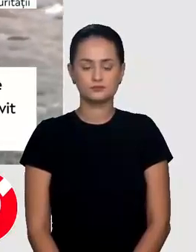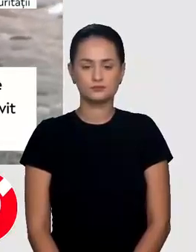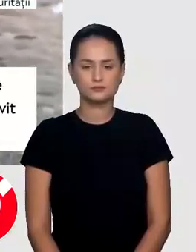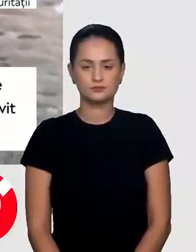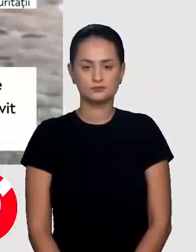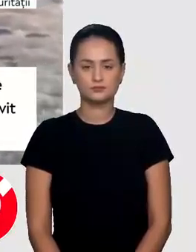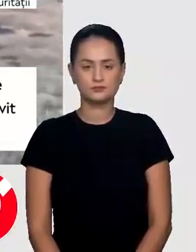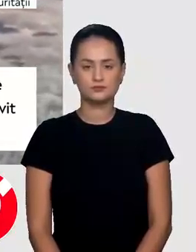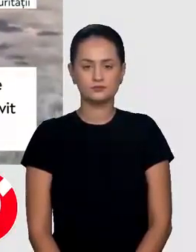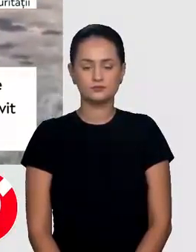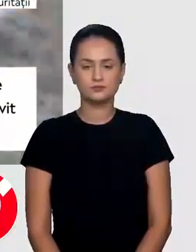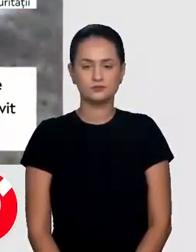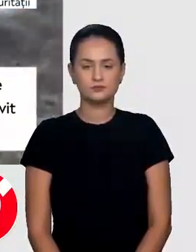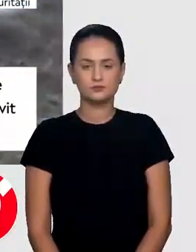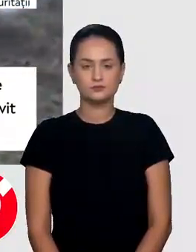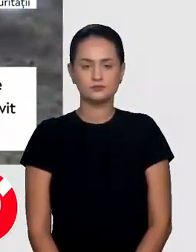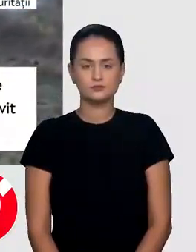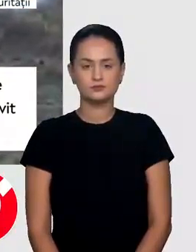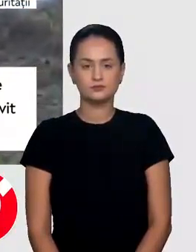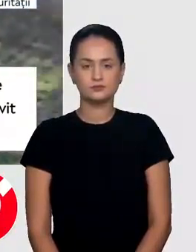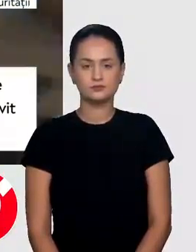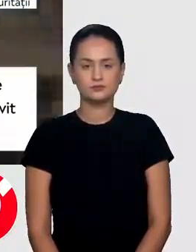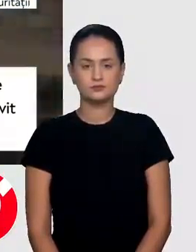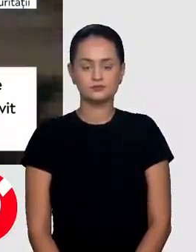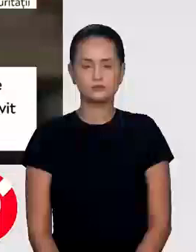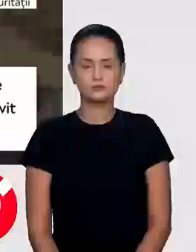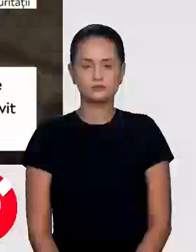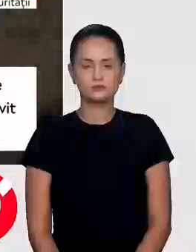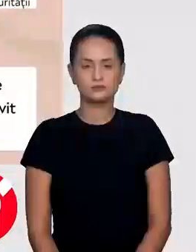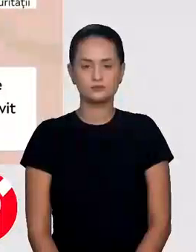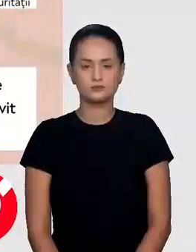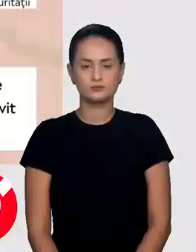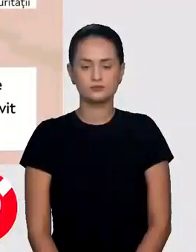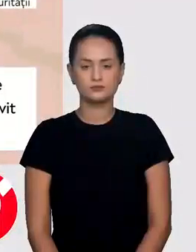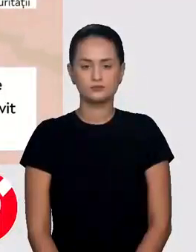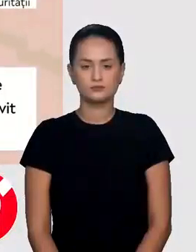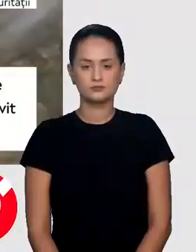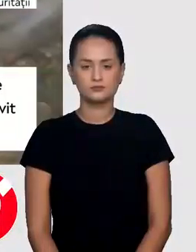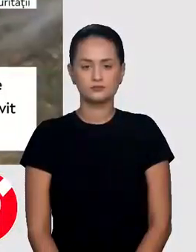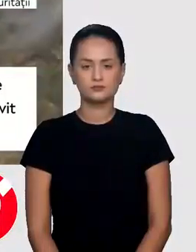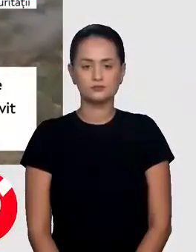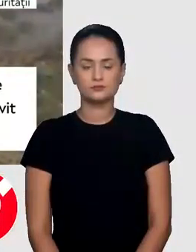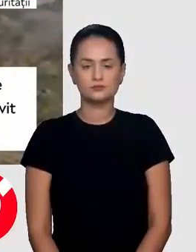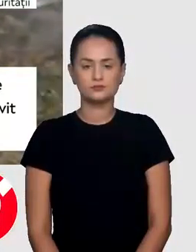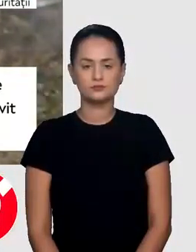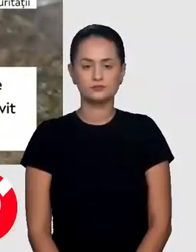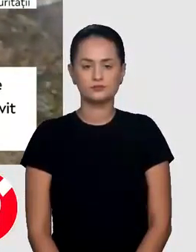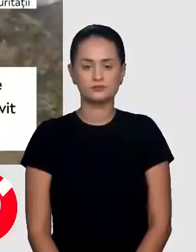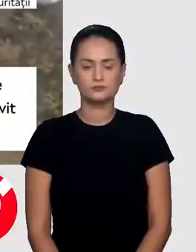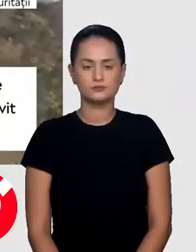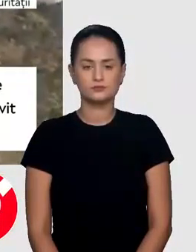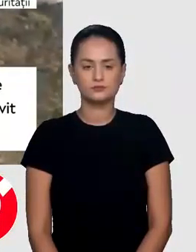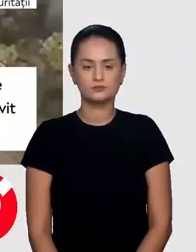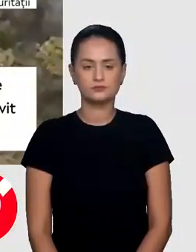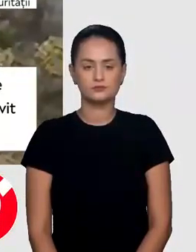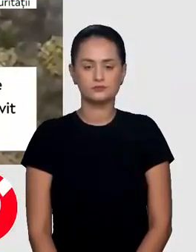neocupată a Hersonului. Ar fi fost vorba despre 18 bombe rusești lansate în total ieri spre Herson și